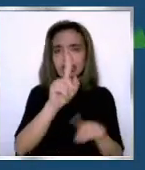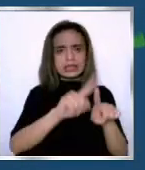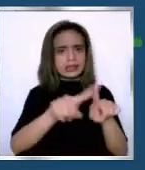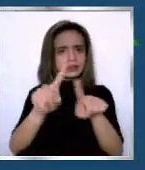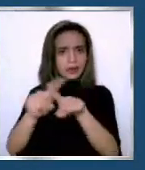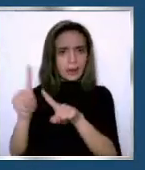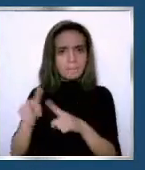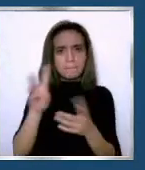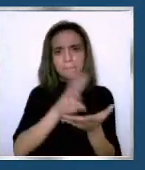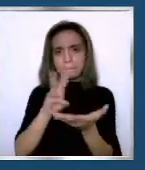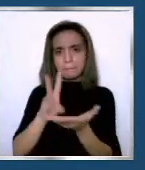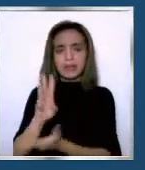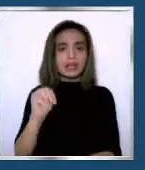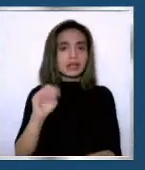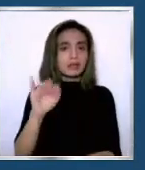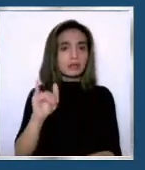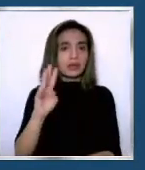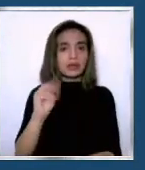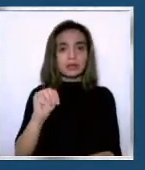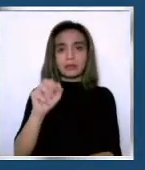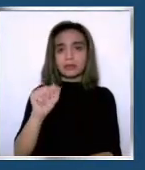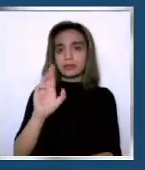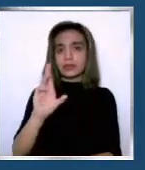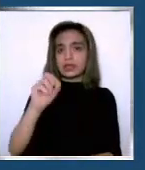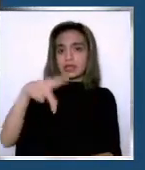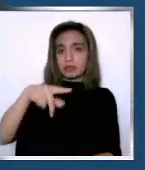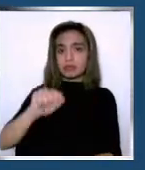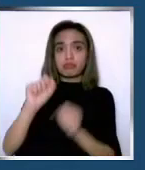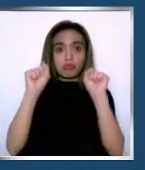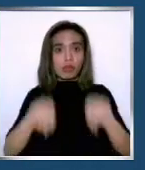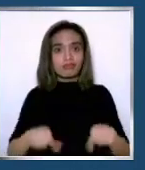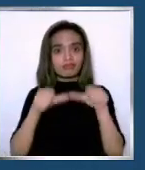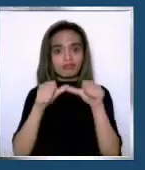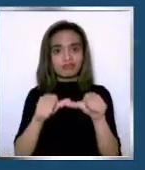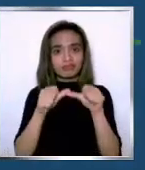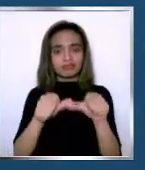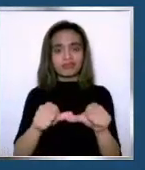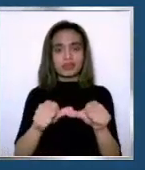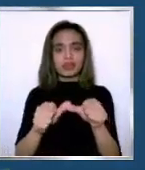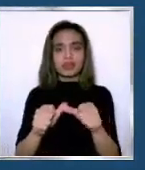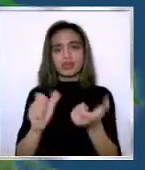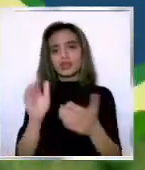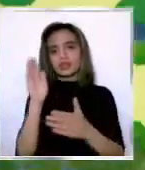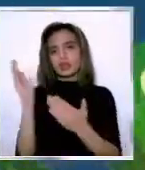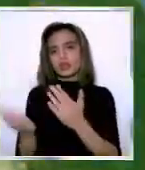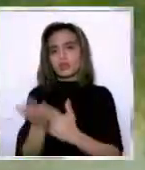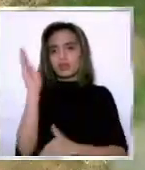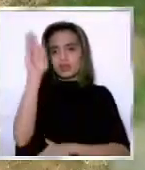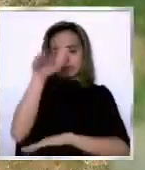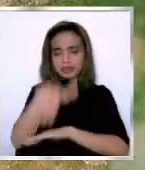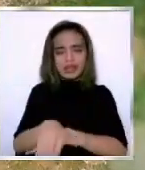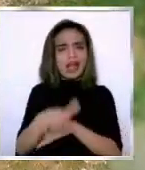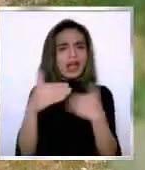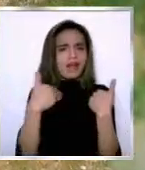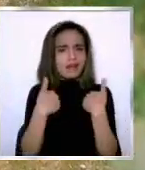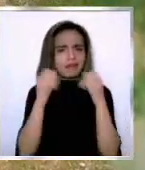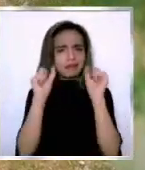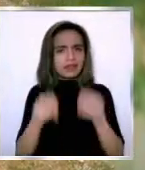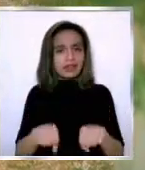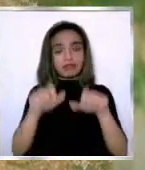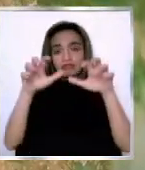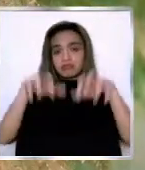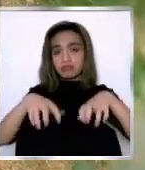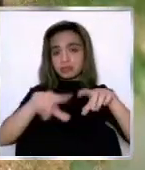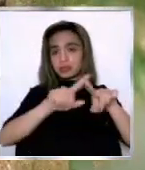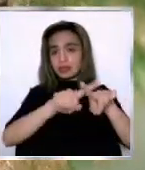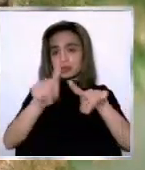Mimaropa. Posibleng magpatuloy yan hanggang sa hapon, mga kapuso. May posibilidad din ng ulan sa ilang lugar dito sa